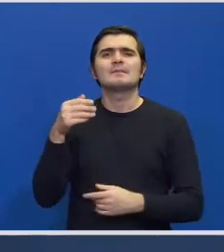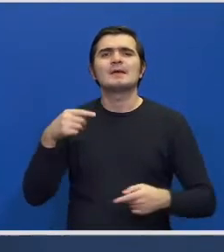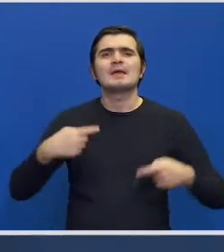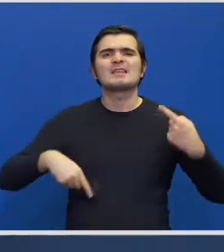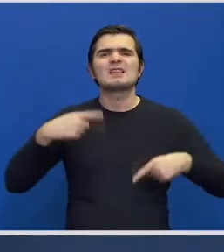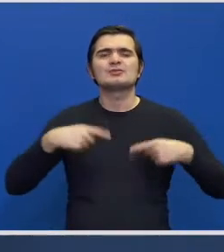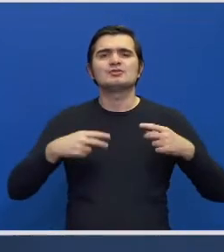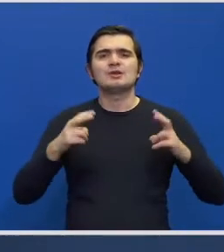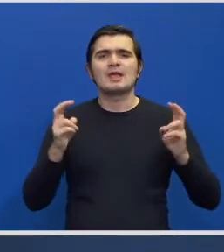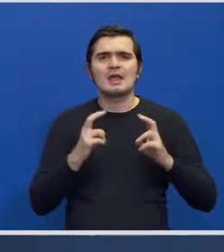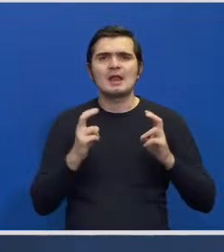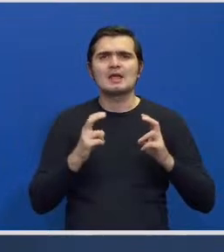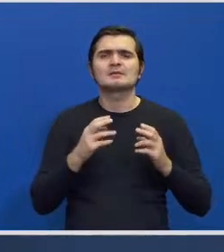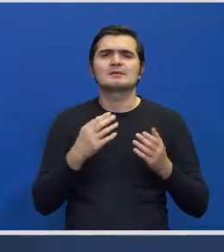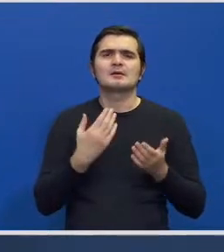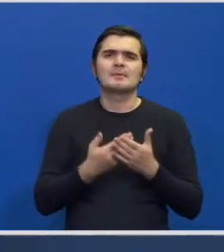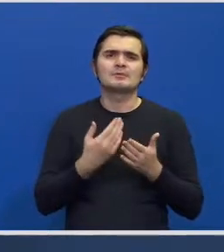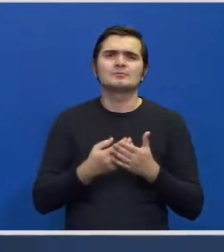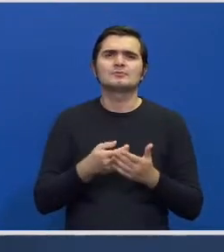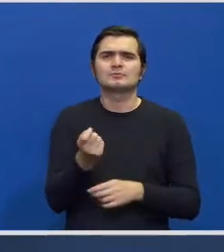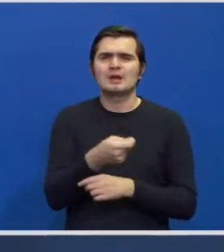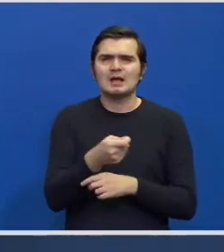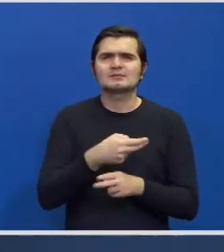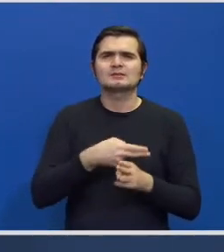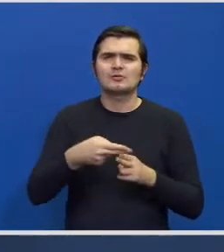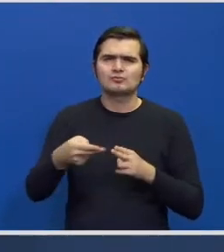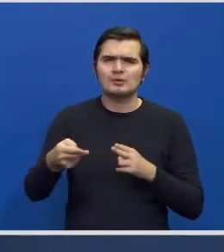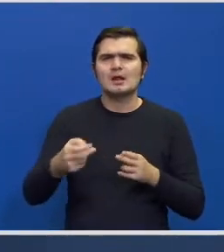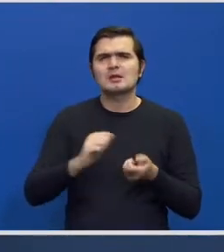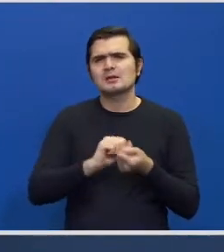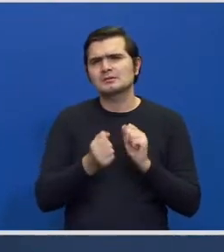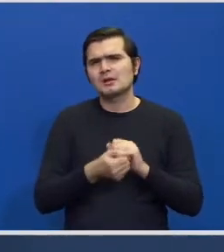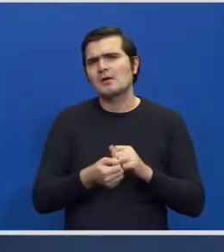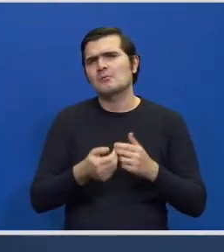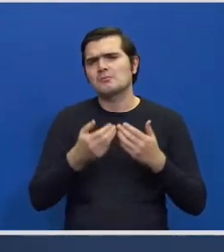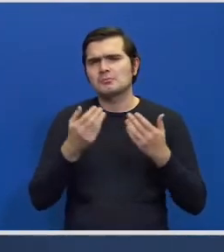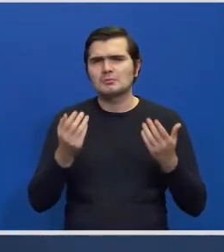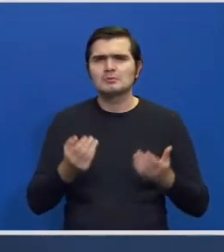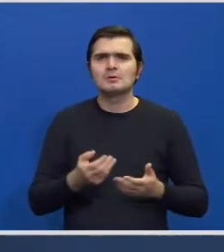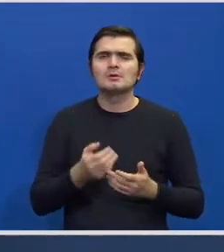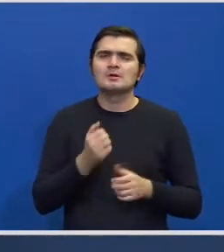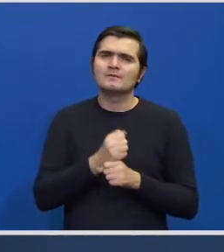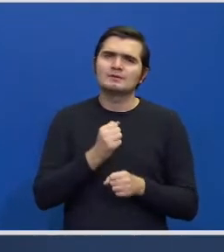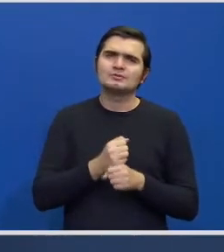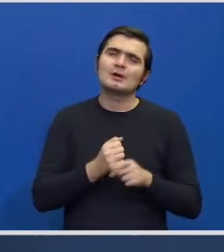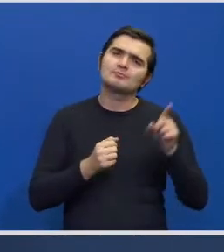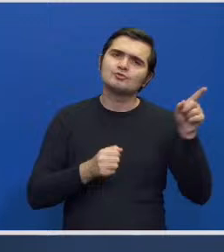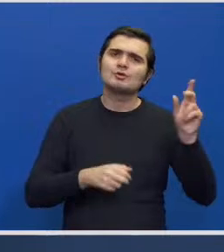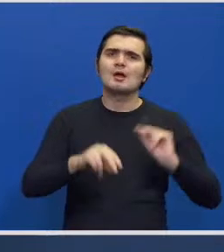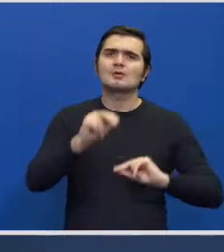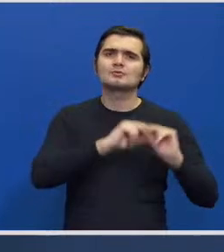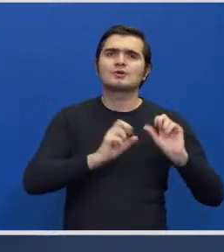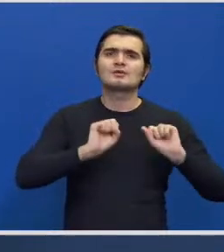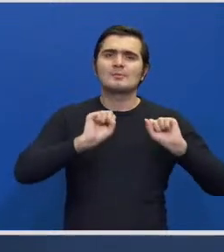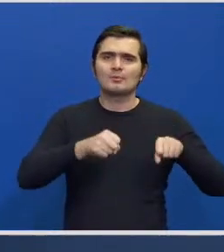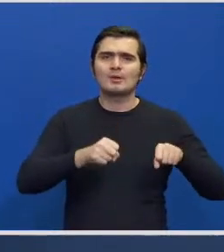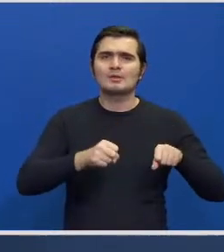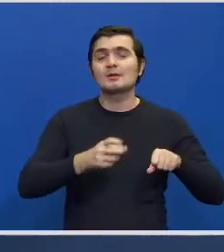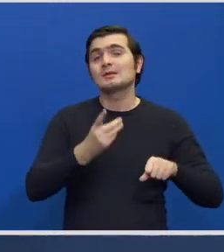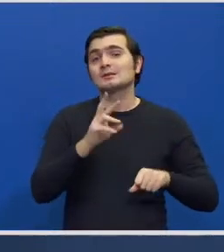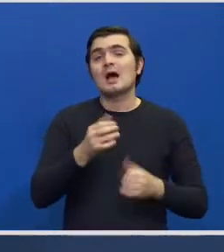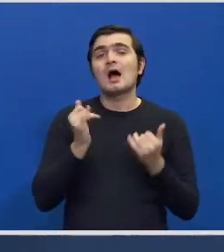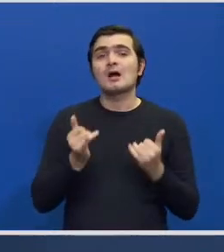furnizorul de energie pentru energie electrică, pentru gazele naturale sau îl făceam